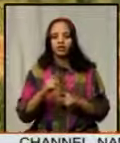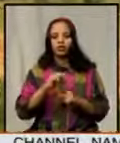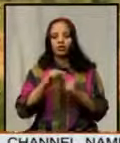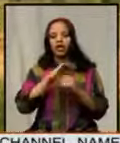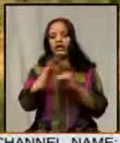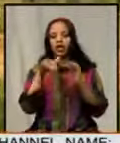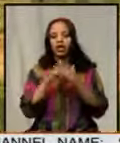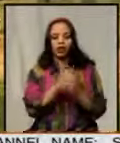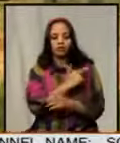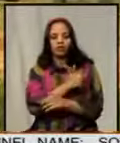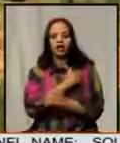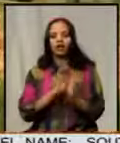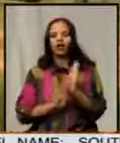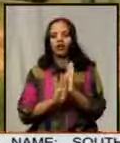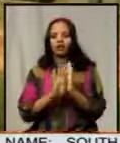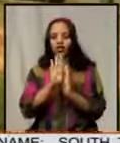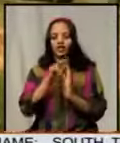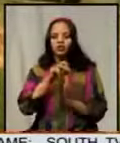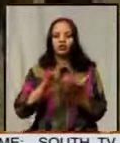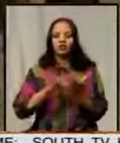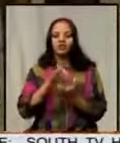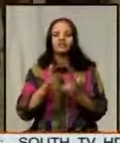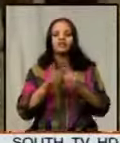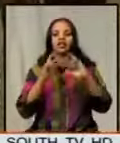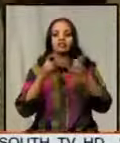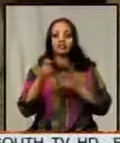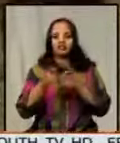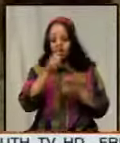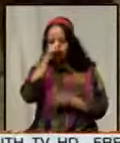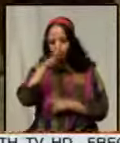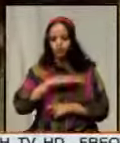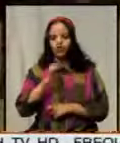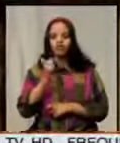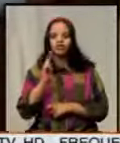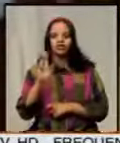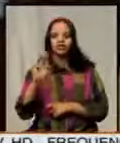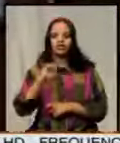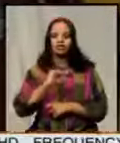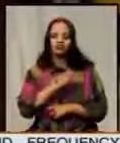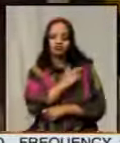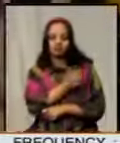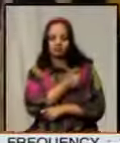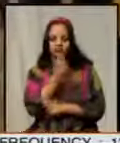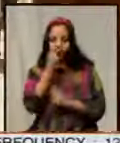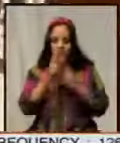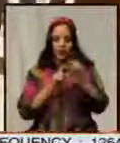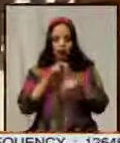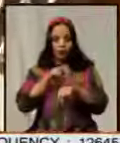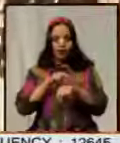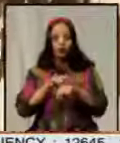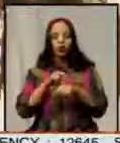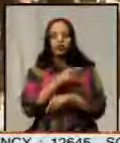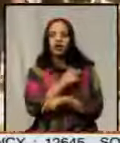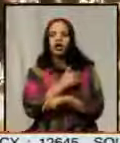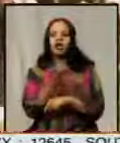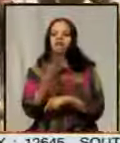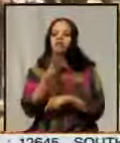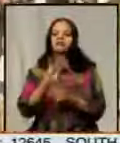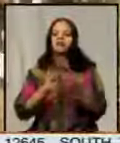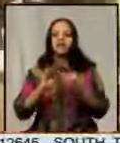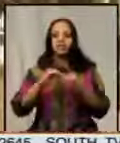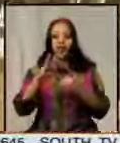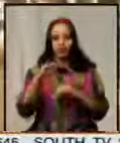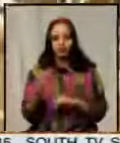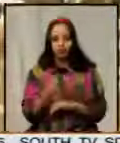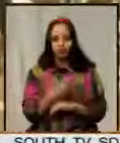አጠቃላይ ሆስፒታልነት አድጓል። የደቡብ ክልል ምክትል ርዕሰ መስተዳድር አቶ እርስቱ ሆስፒታሉን በጎበኙበት ወቅት ሆስፒታሉ ከ15 ሚሊዮን በላይ